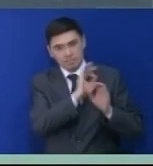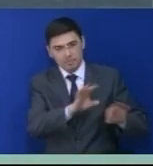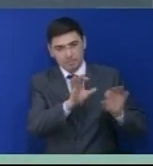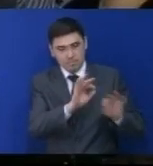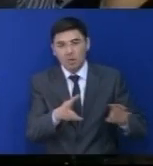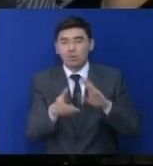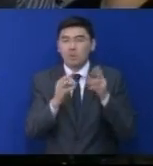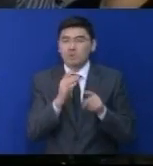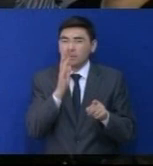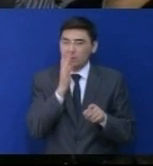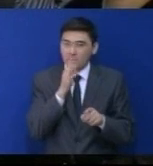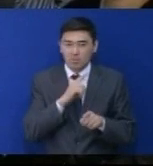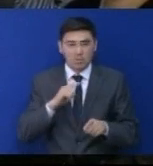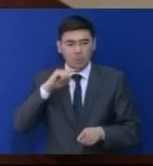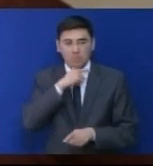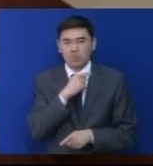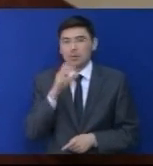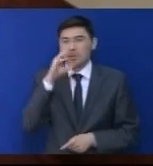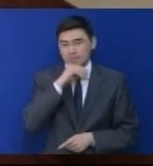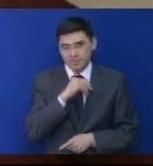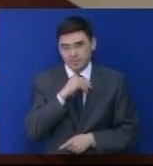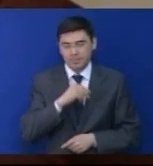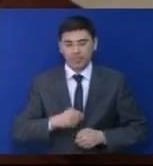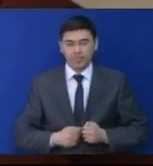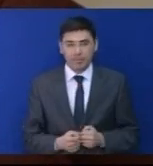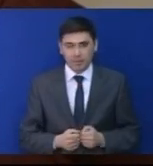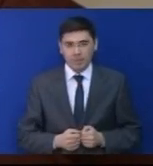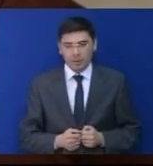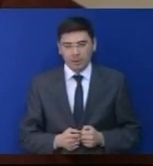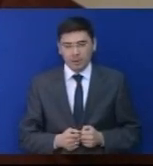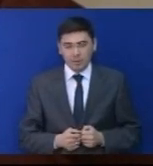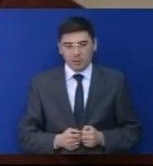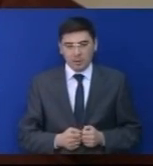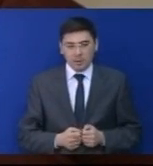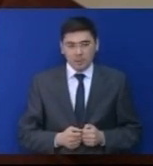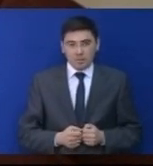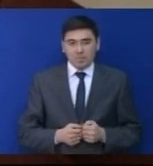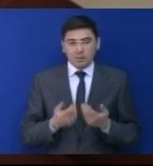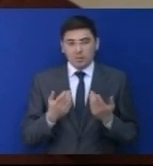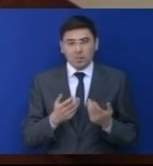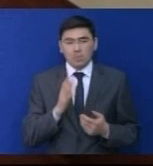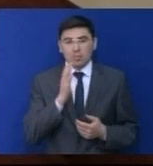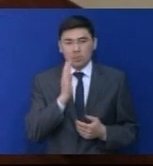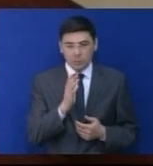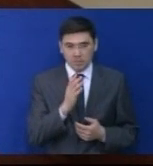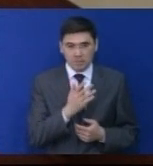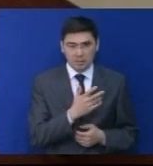уақыттарын үнемдеуге мүмкіндік бермек. 1-ші маусымнан бастап 31-ші тамызға дейін балалардың,